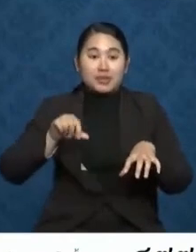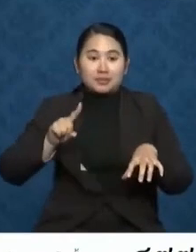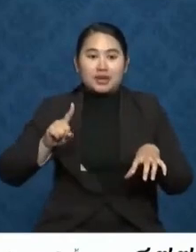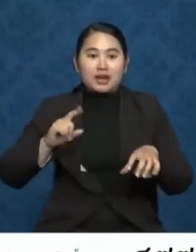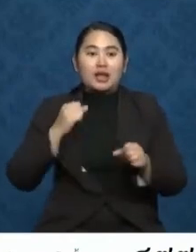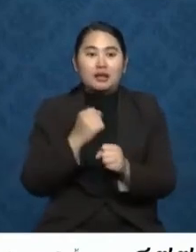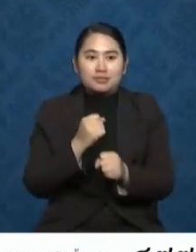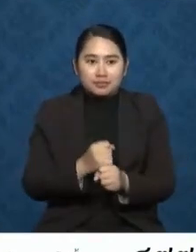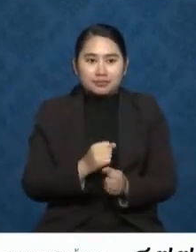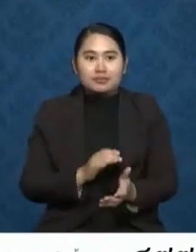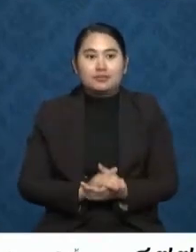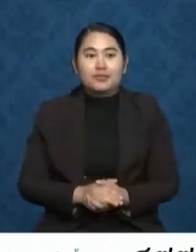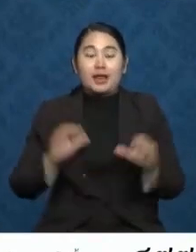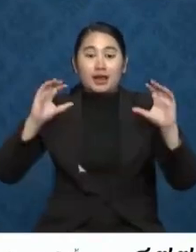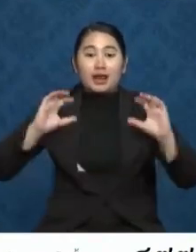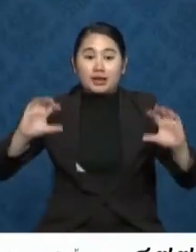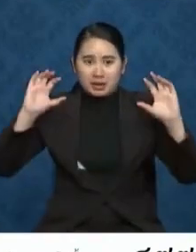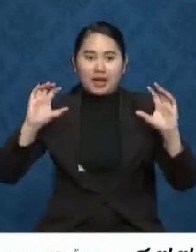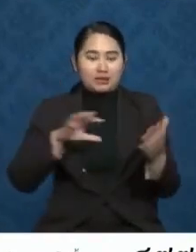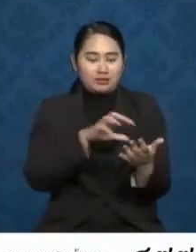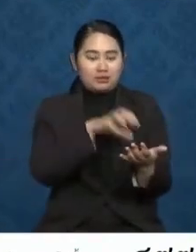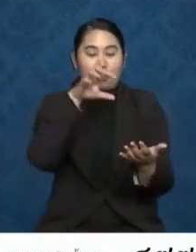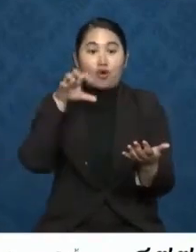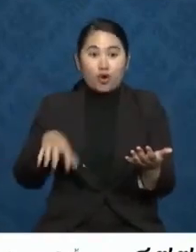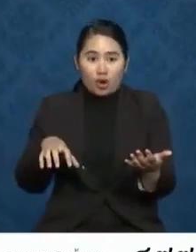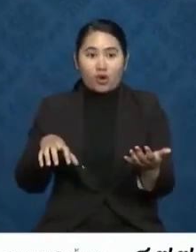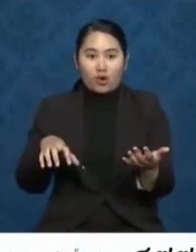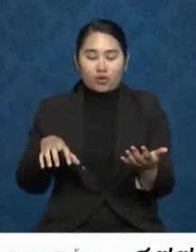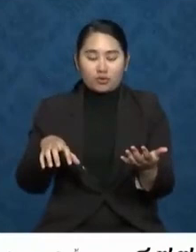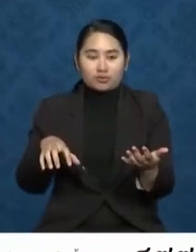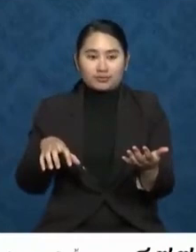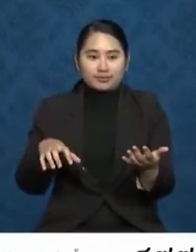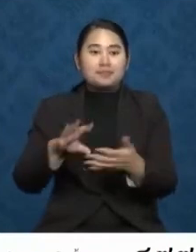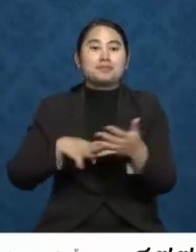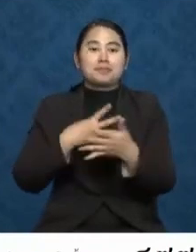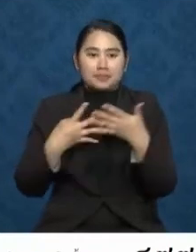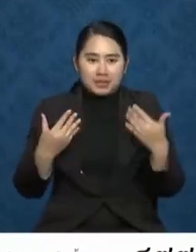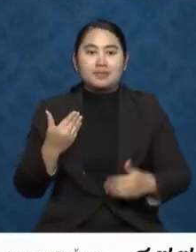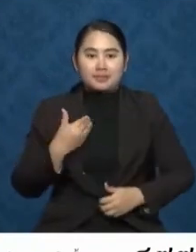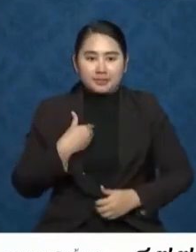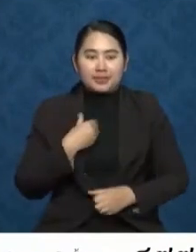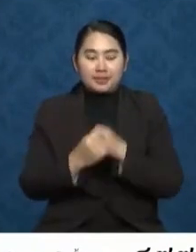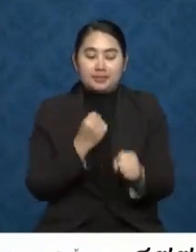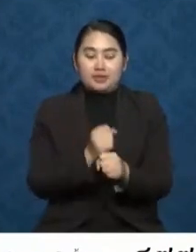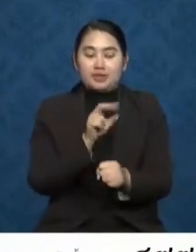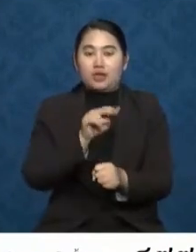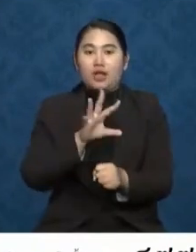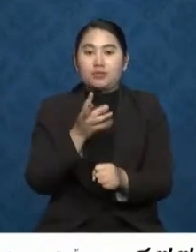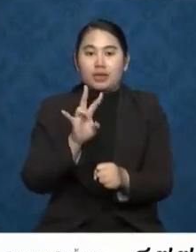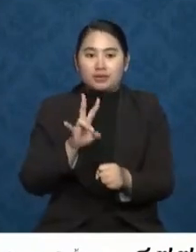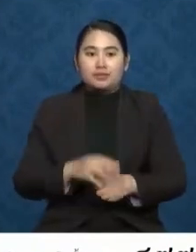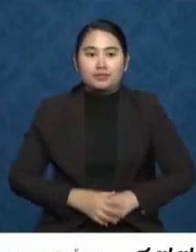กันนี่คือสิ่งที่รัฐบาลชุดนี้ copy และ paste คือคัดลอกและวางไว้ในร่างพระราชบัญญัติงบประมาณปี67ครับท่านประธ